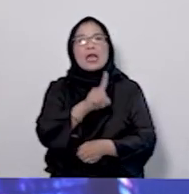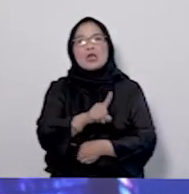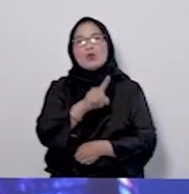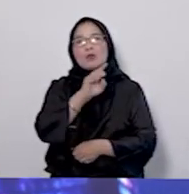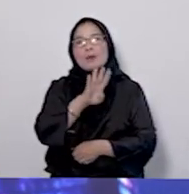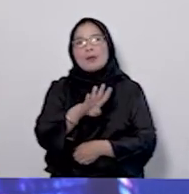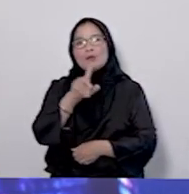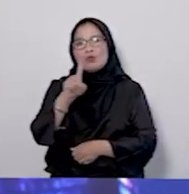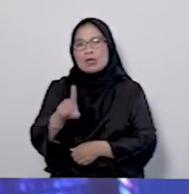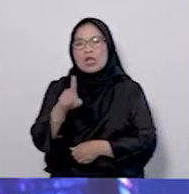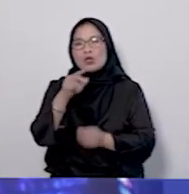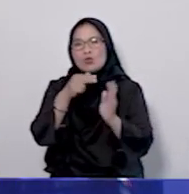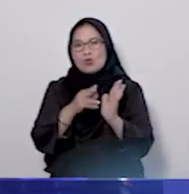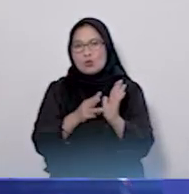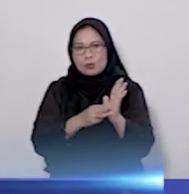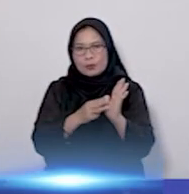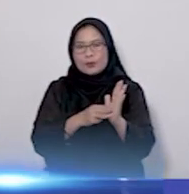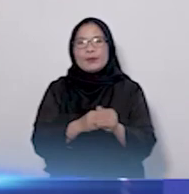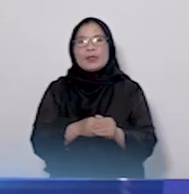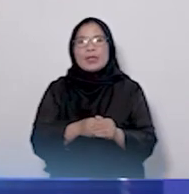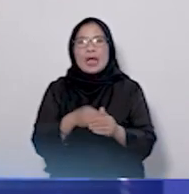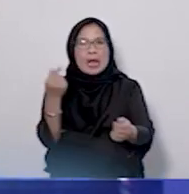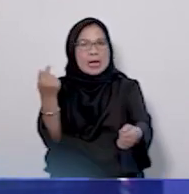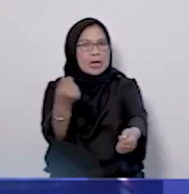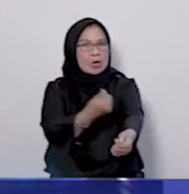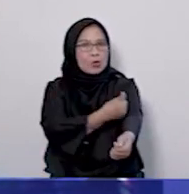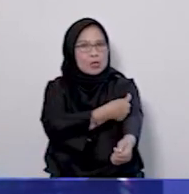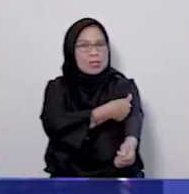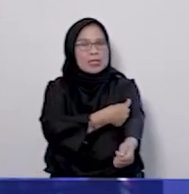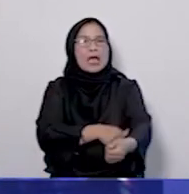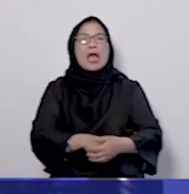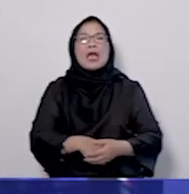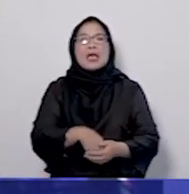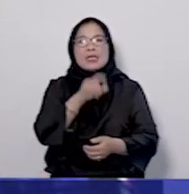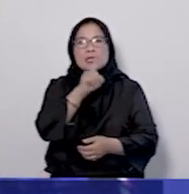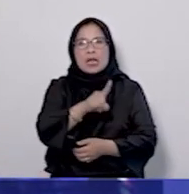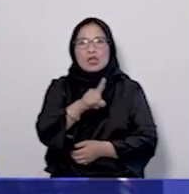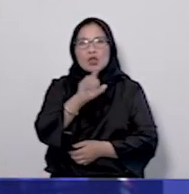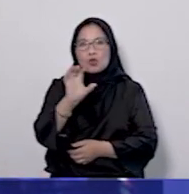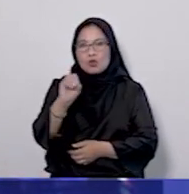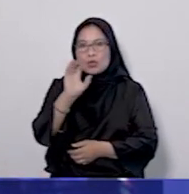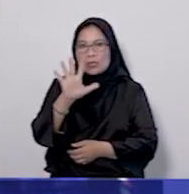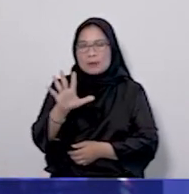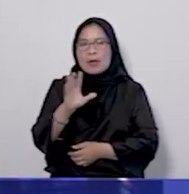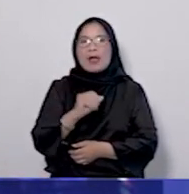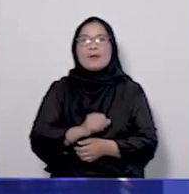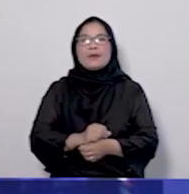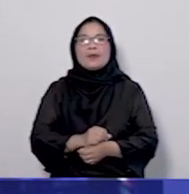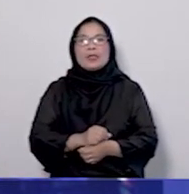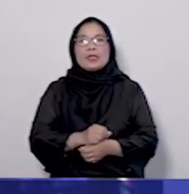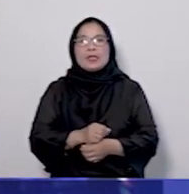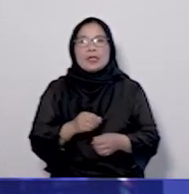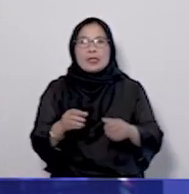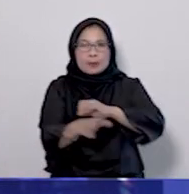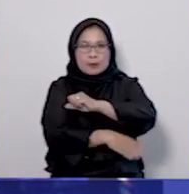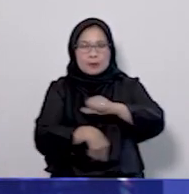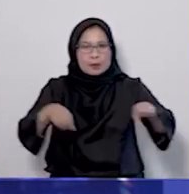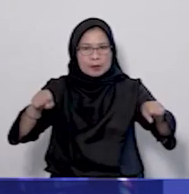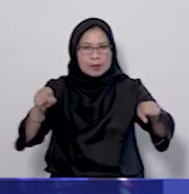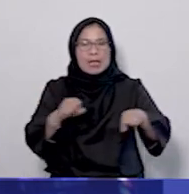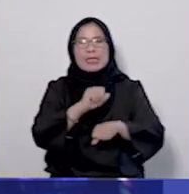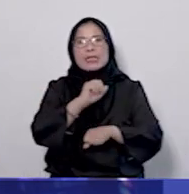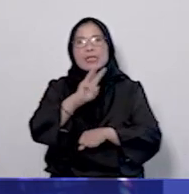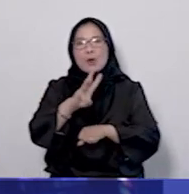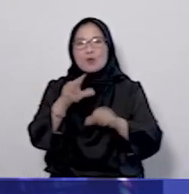141 kasus narkotika sebanyak 105 kasus curanmor sebanyak 36